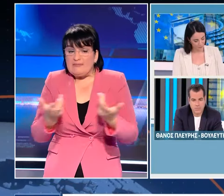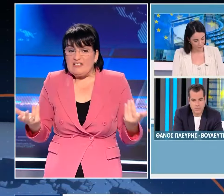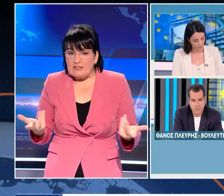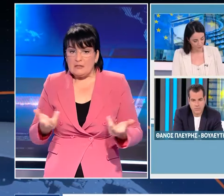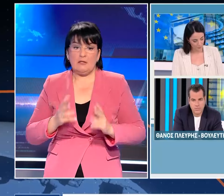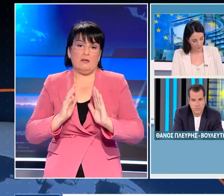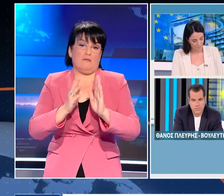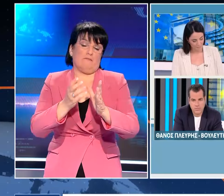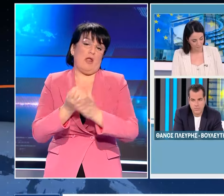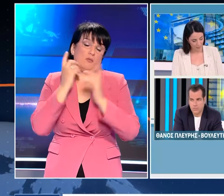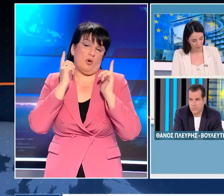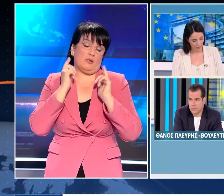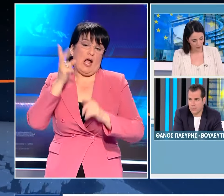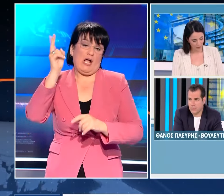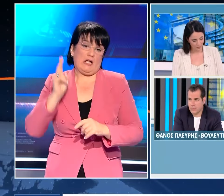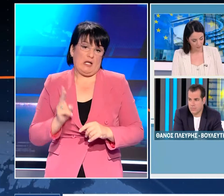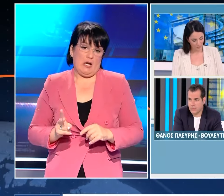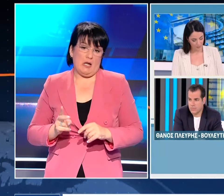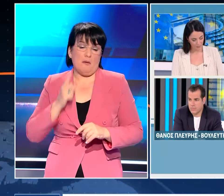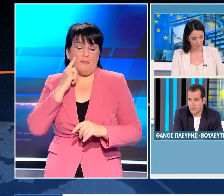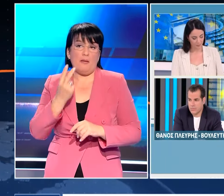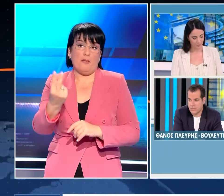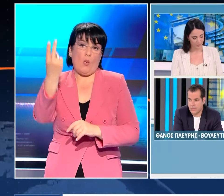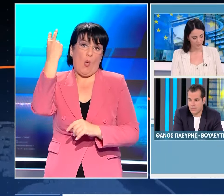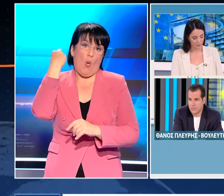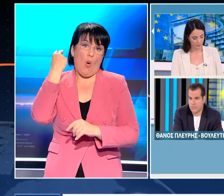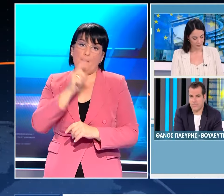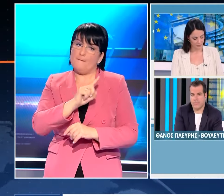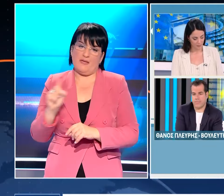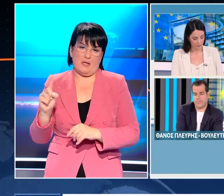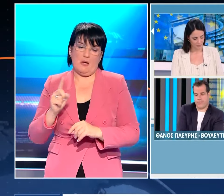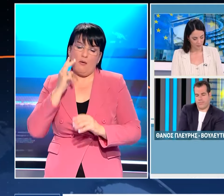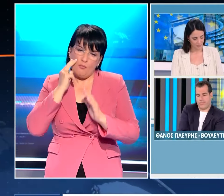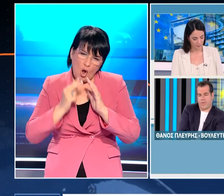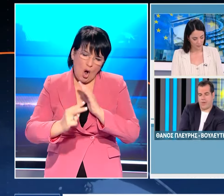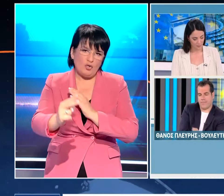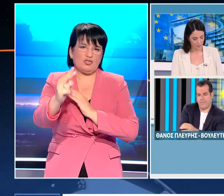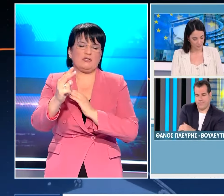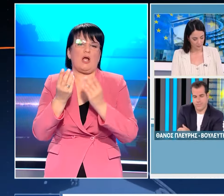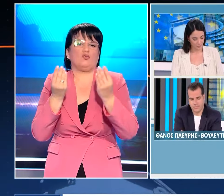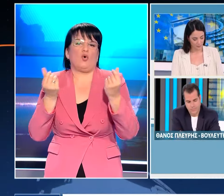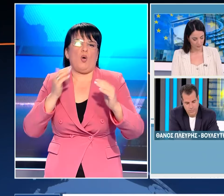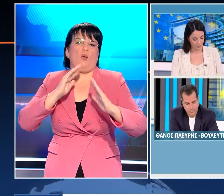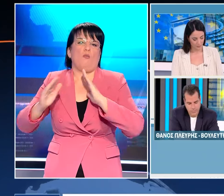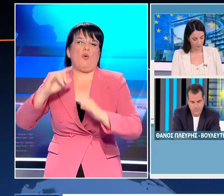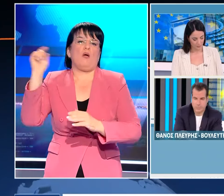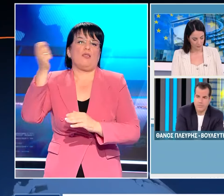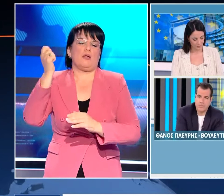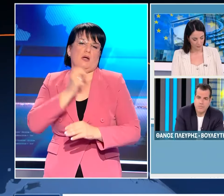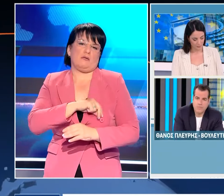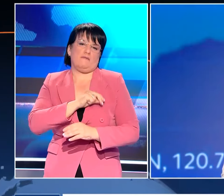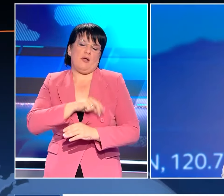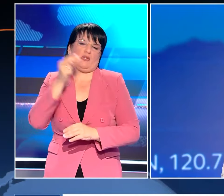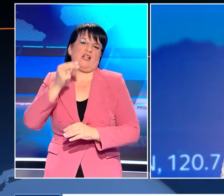στην καταγγελία. Σε κάθε περίπτωση δεν πρέπει να κοιτάμε πίσω, πρέπει να κοιτάμε μπροστά και πρέπει να δούμε πώς θα διασφαλίσουμε με κάθε τρόπο τα εθνικά